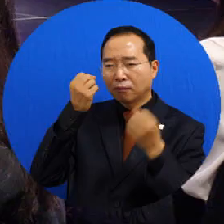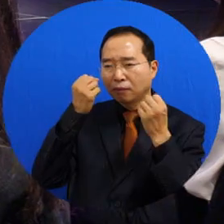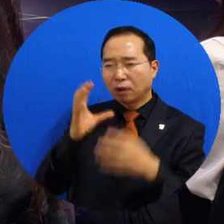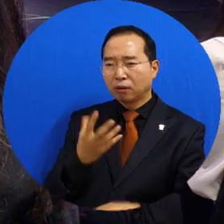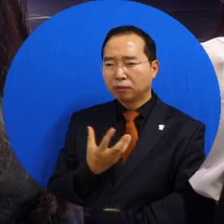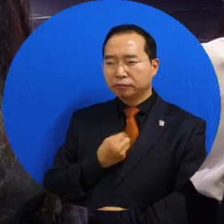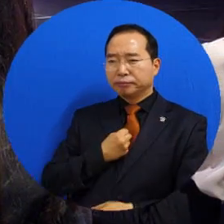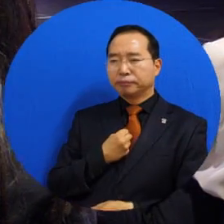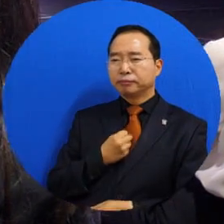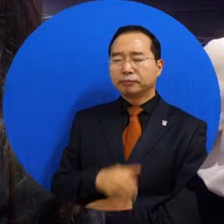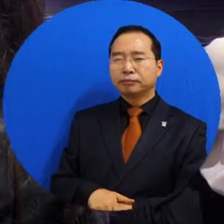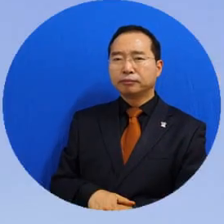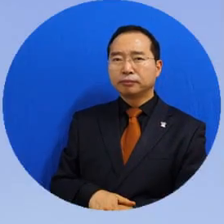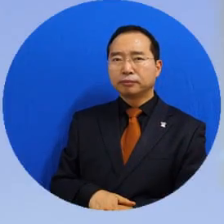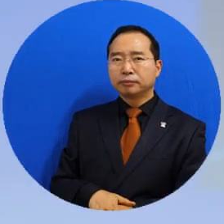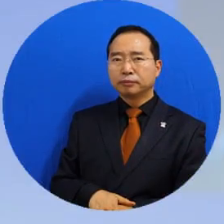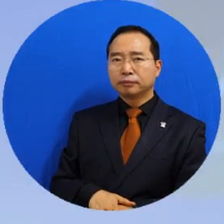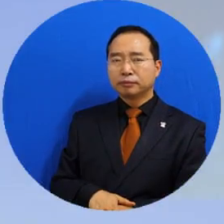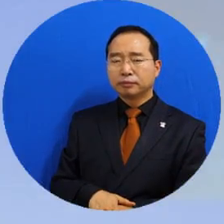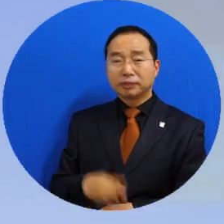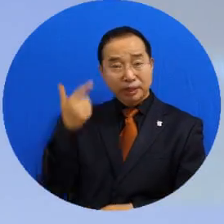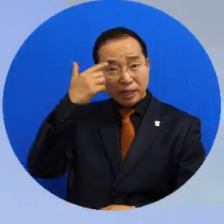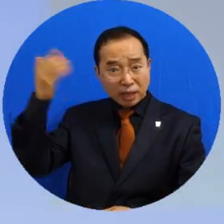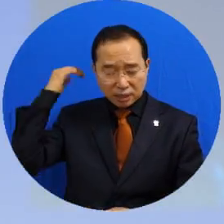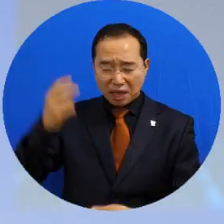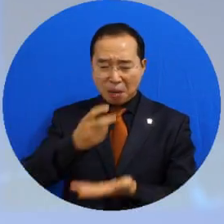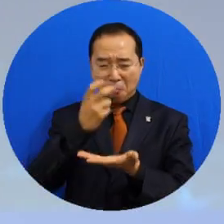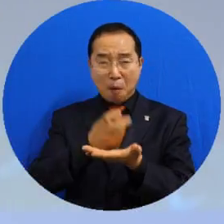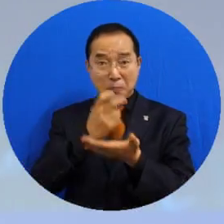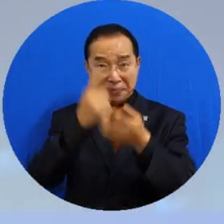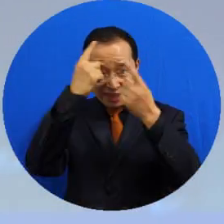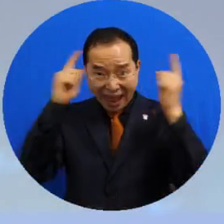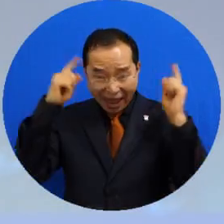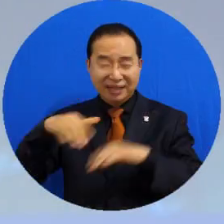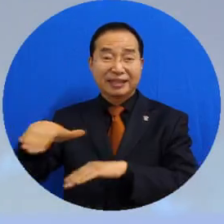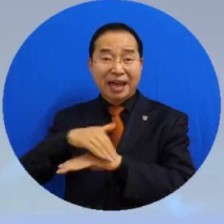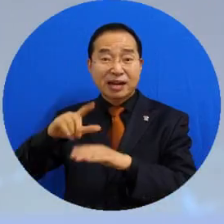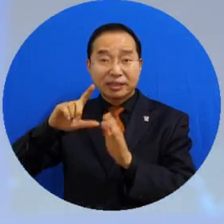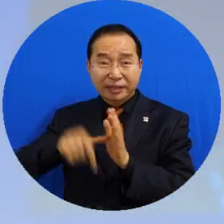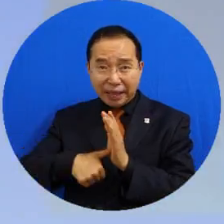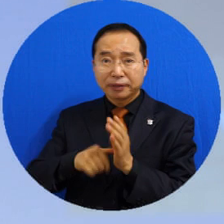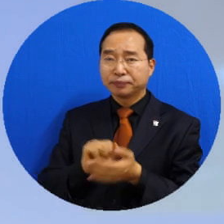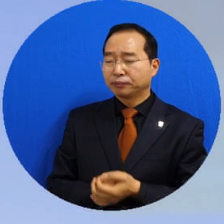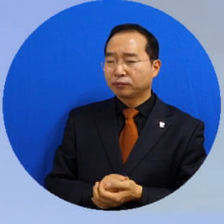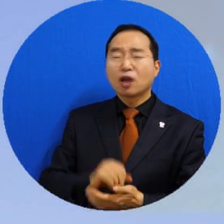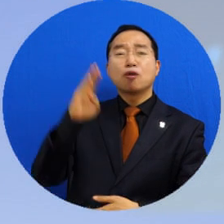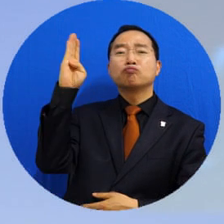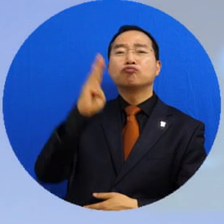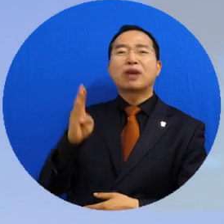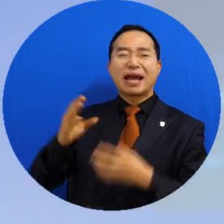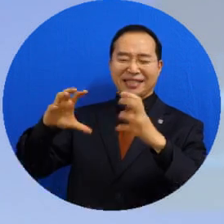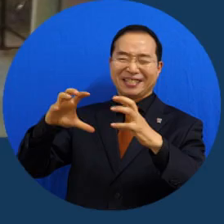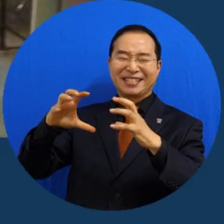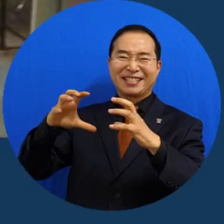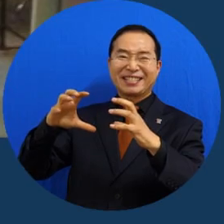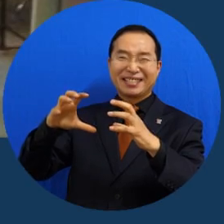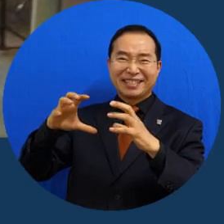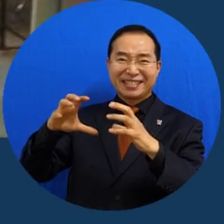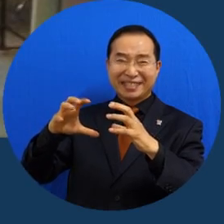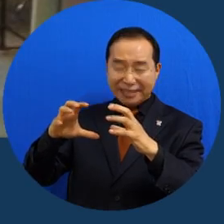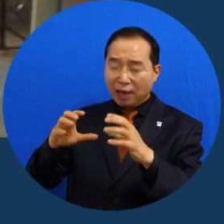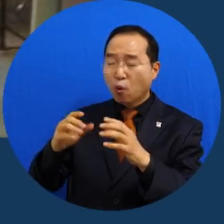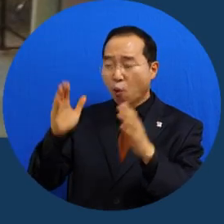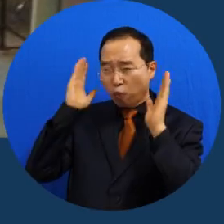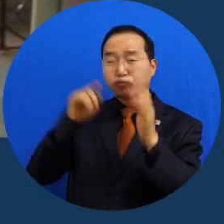충격을 먹었습니다. 제가 법대를 다닐 때 브라질 상파울로에 인턴을 하러 갔어요. 거기도